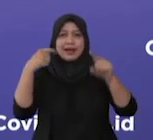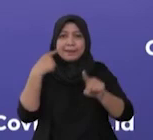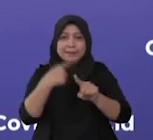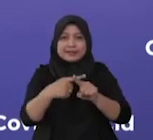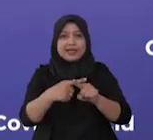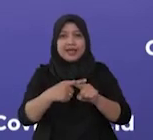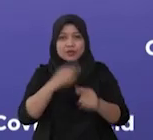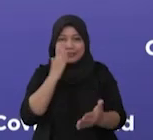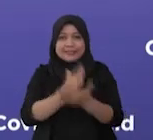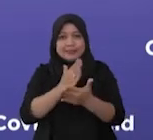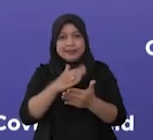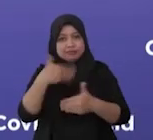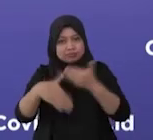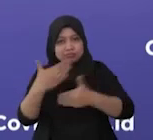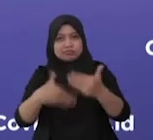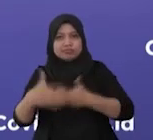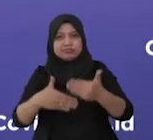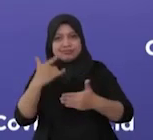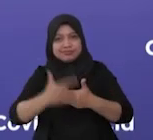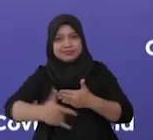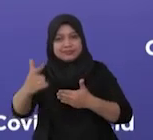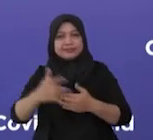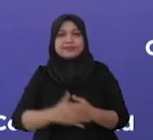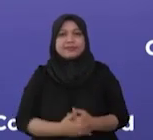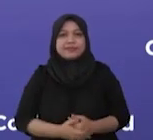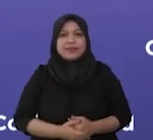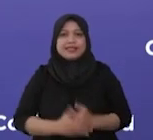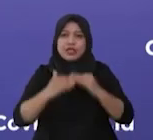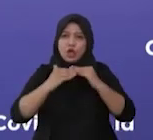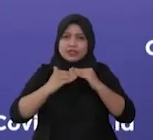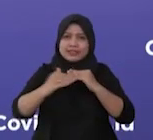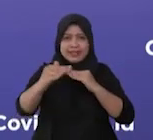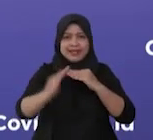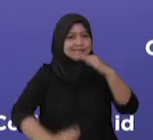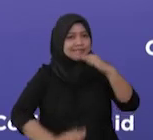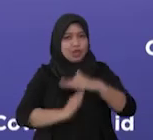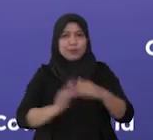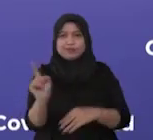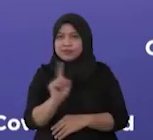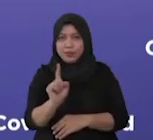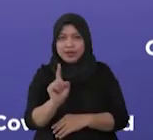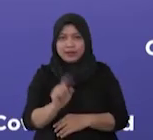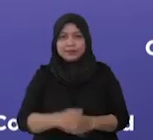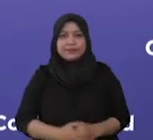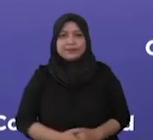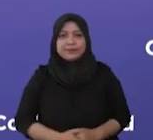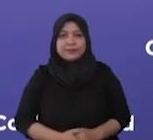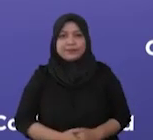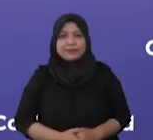Memegang teguh pelaksanaan protokol ini konsisten tidak terputus tanpa terkecuali